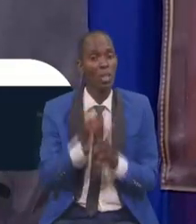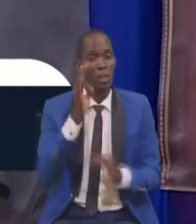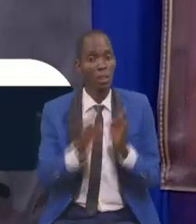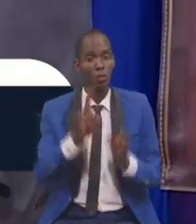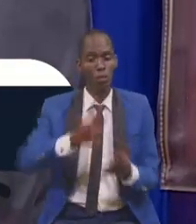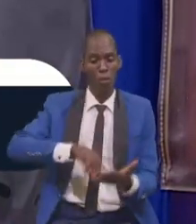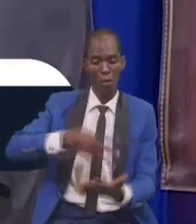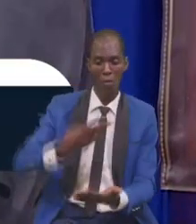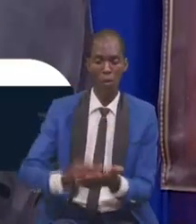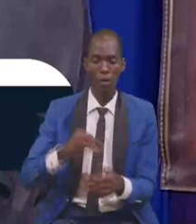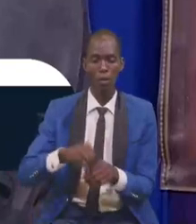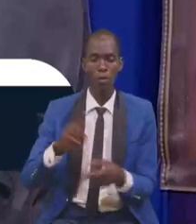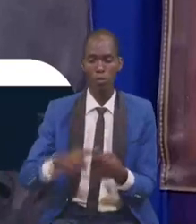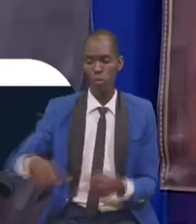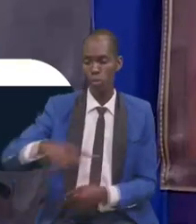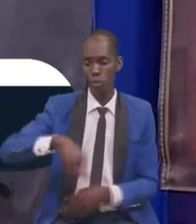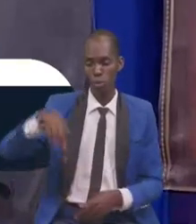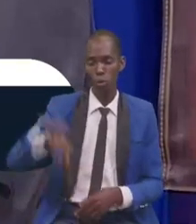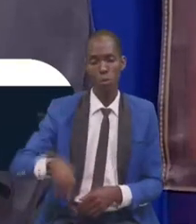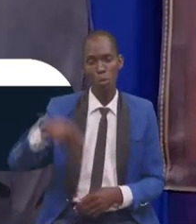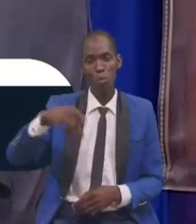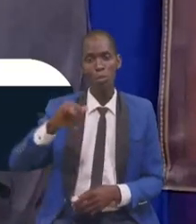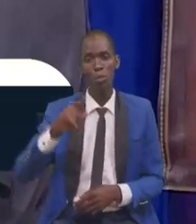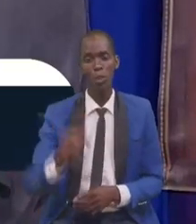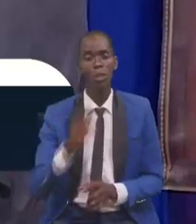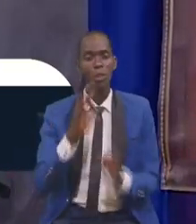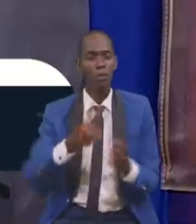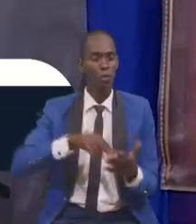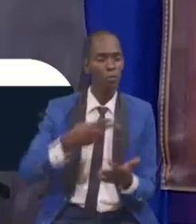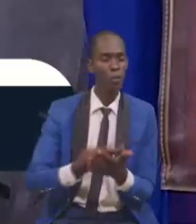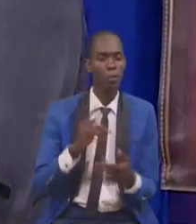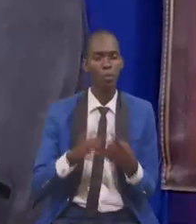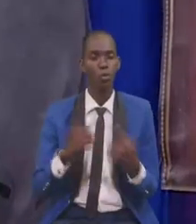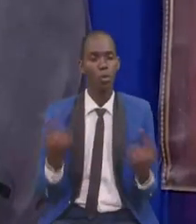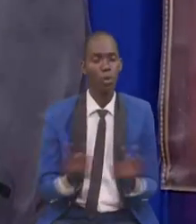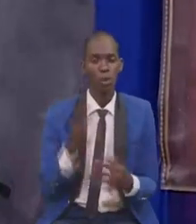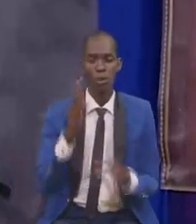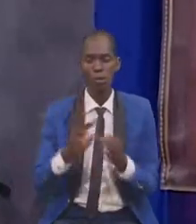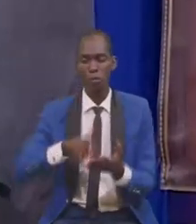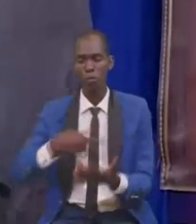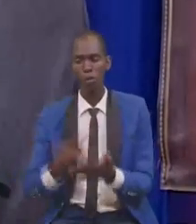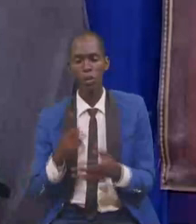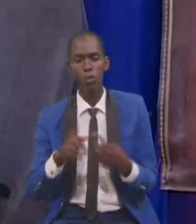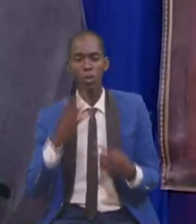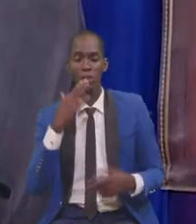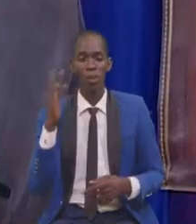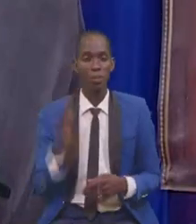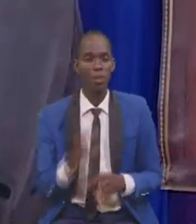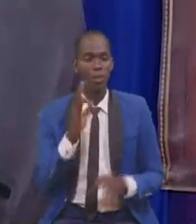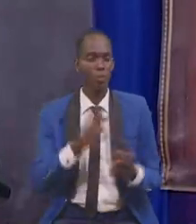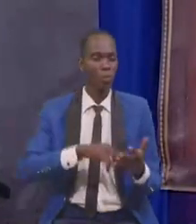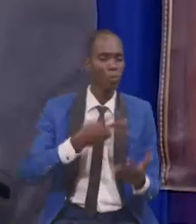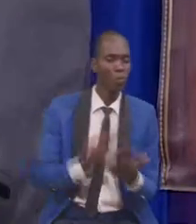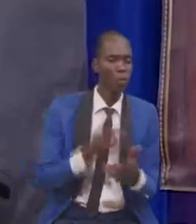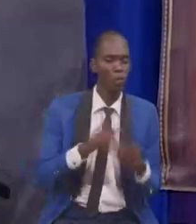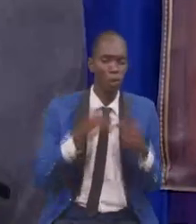vous tombez dans un cachot, lorsque vous tombez dans une fosse, lorsque vous tombez dans le péché, lorsque vous tombez dans le mal, lorsque vous